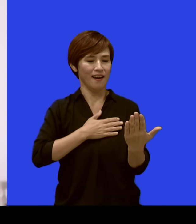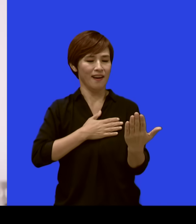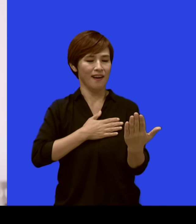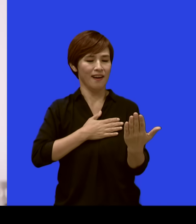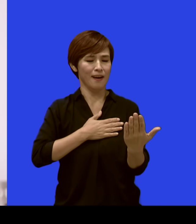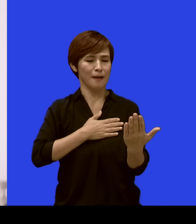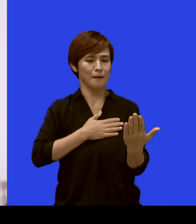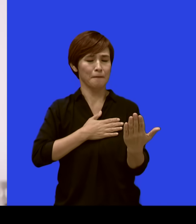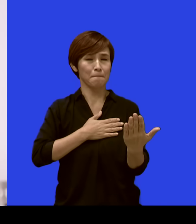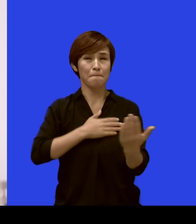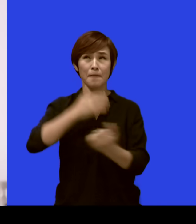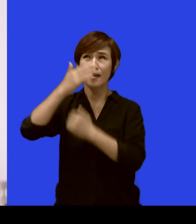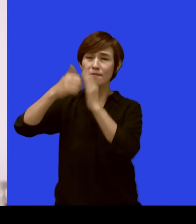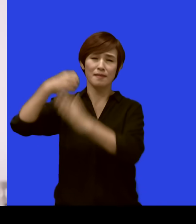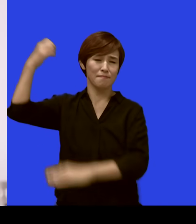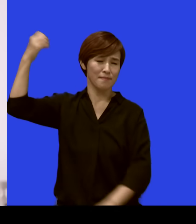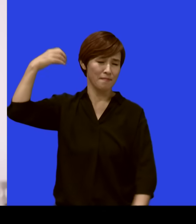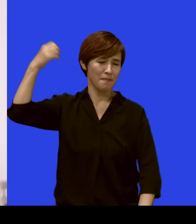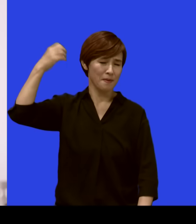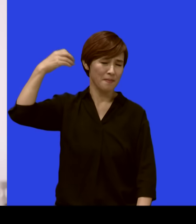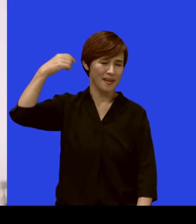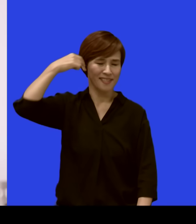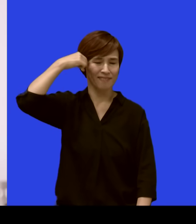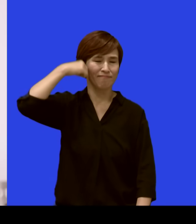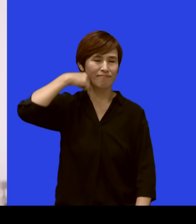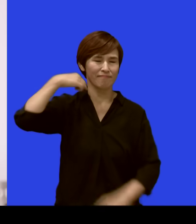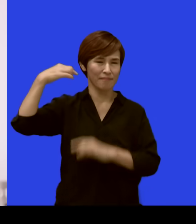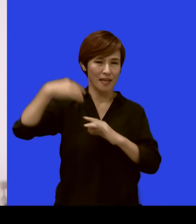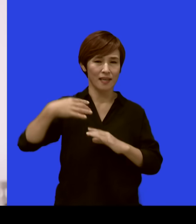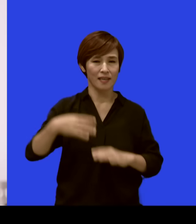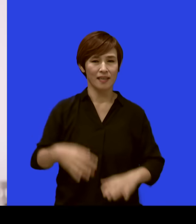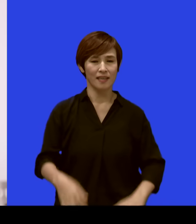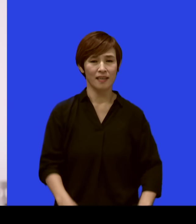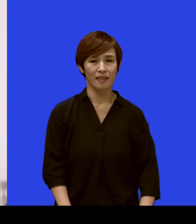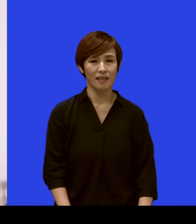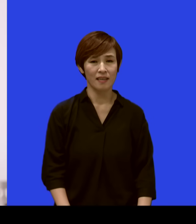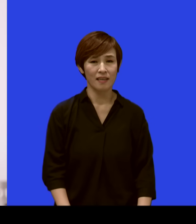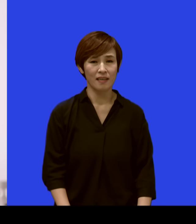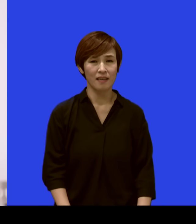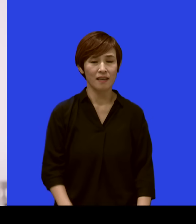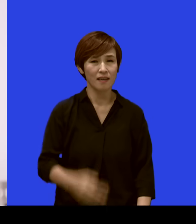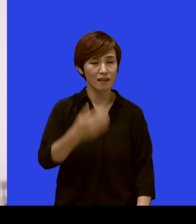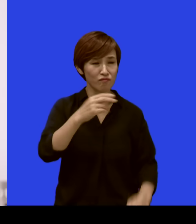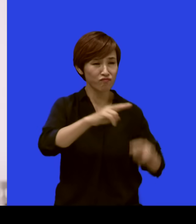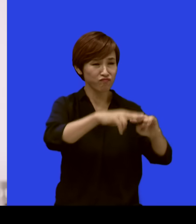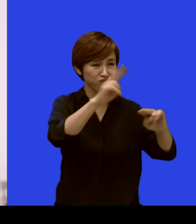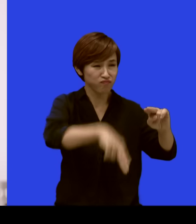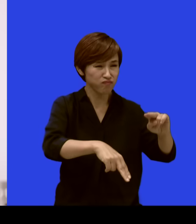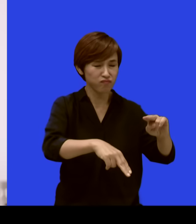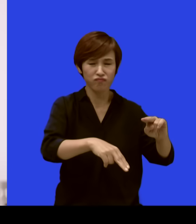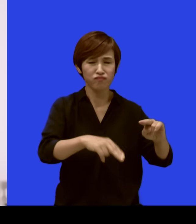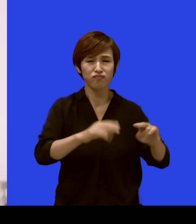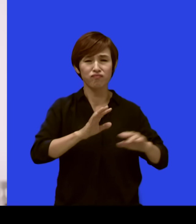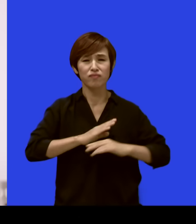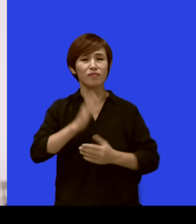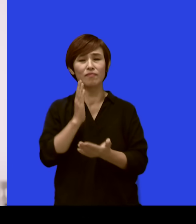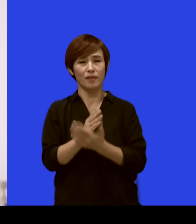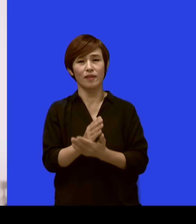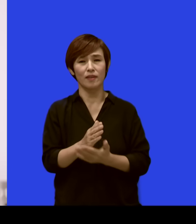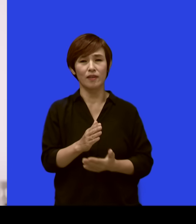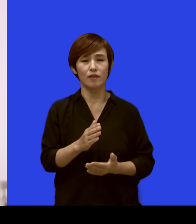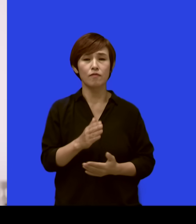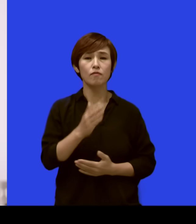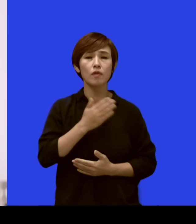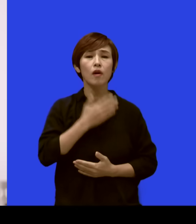막 메가폰으로 하나님께서 말씀하는 것처럼 나갔다고 누가 나갔다고 쫄지 마라. 내가 너와 함께합니다. 내가